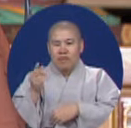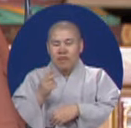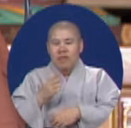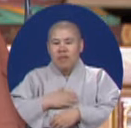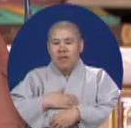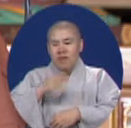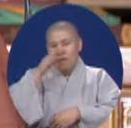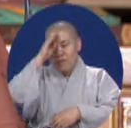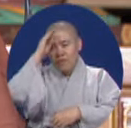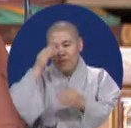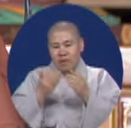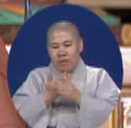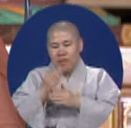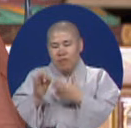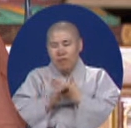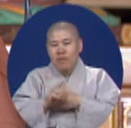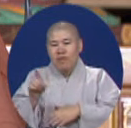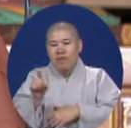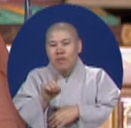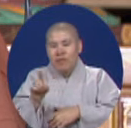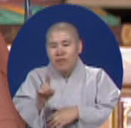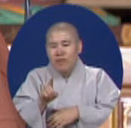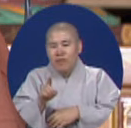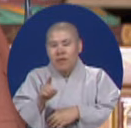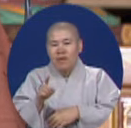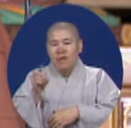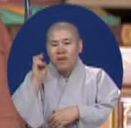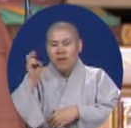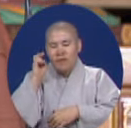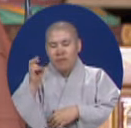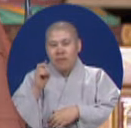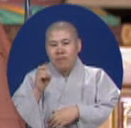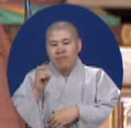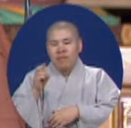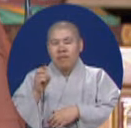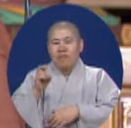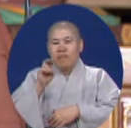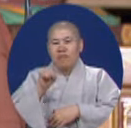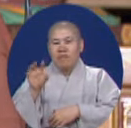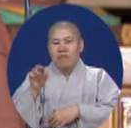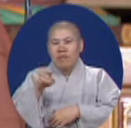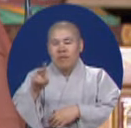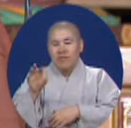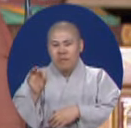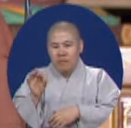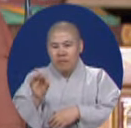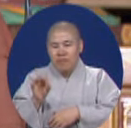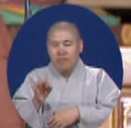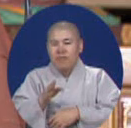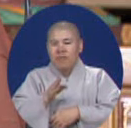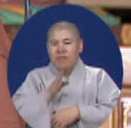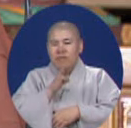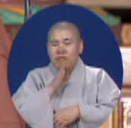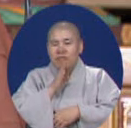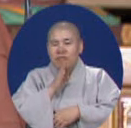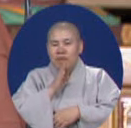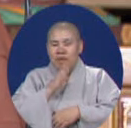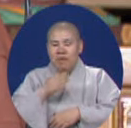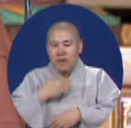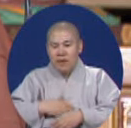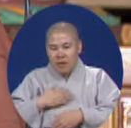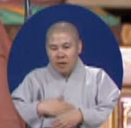내가 병이 나면 어떡하나. 이건 망상이다 이 말이에요. 바로 이 망상이다. 바로 이제